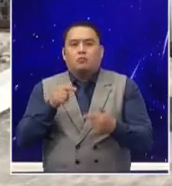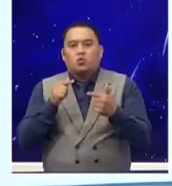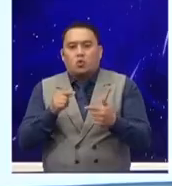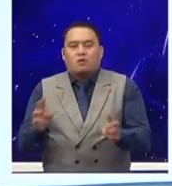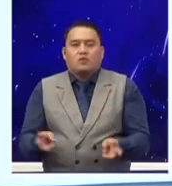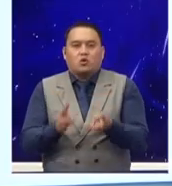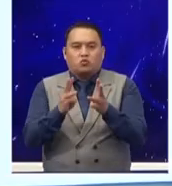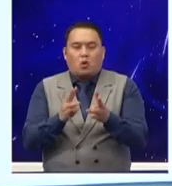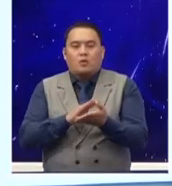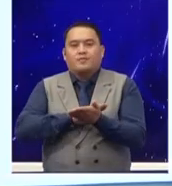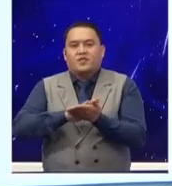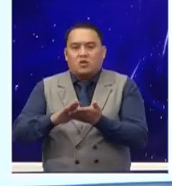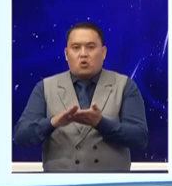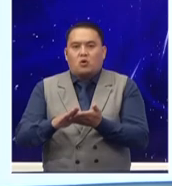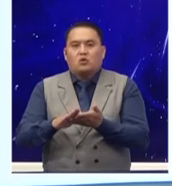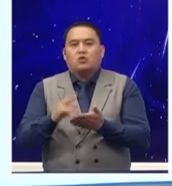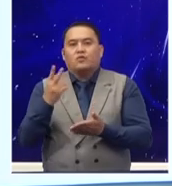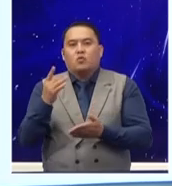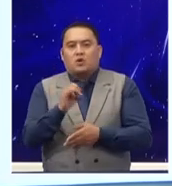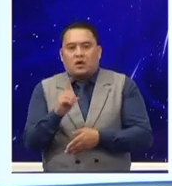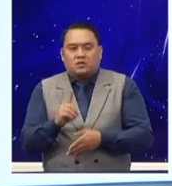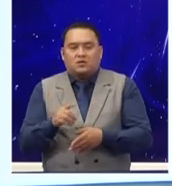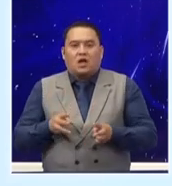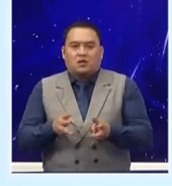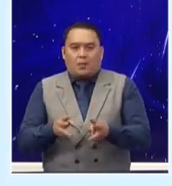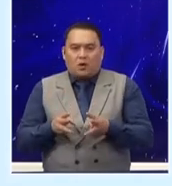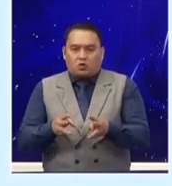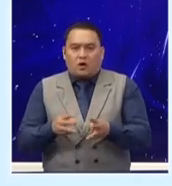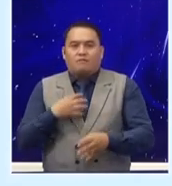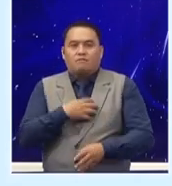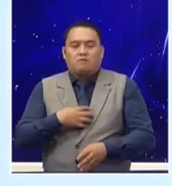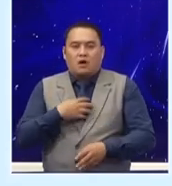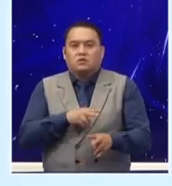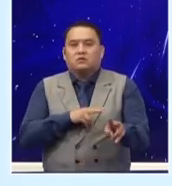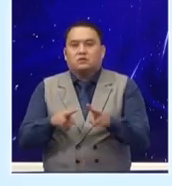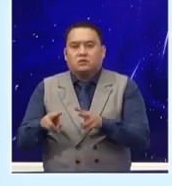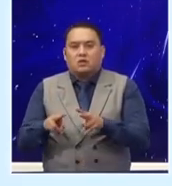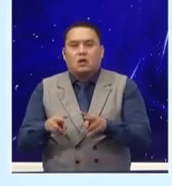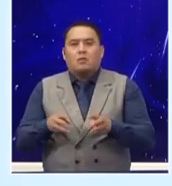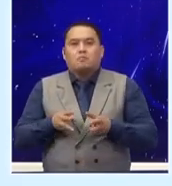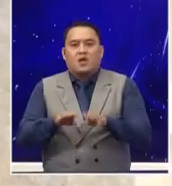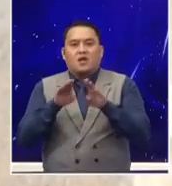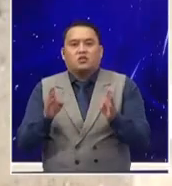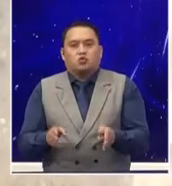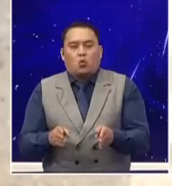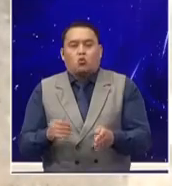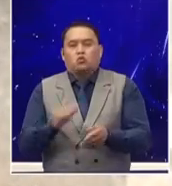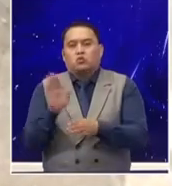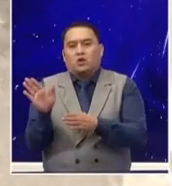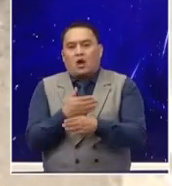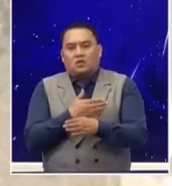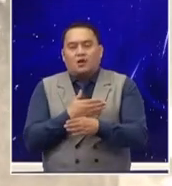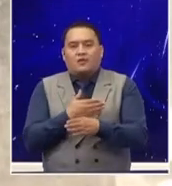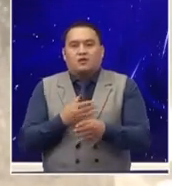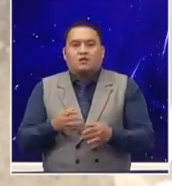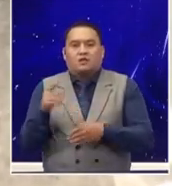службы рекомендуют прочищать дымоходы не реже 2 раз за отопительный сезон. Также важно следить за целостностью самой печи, своевременно устранять